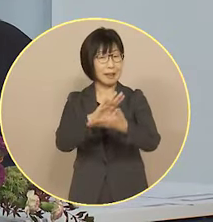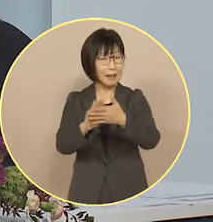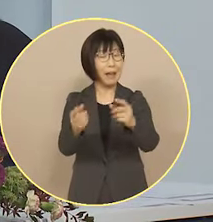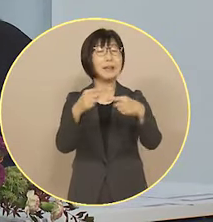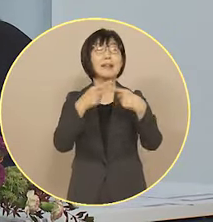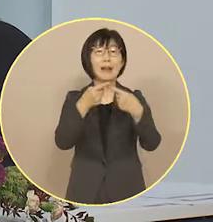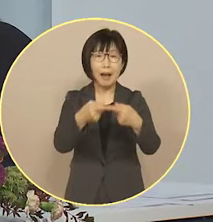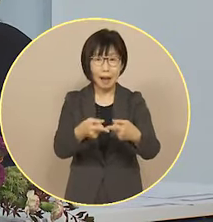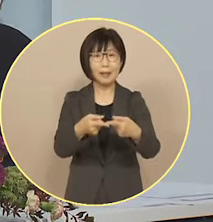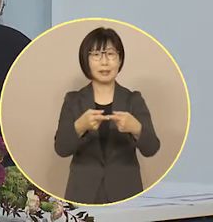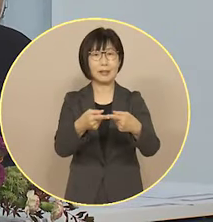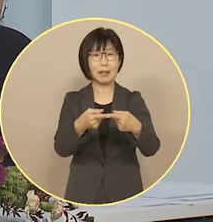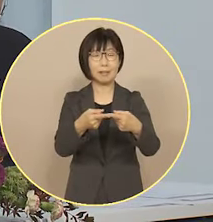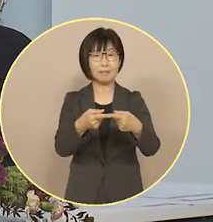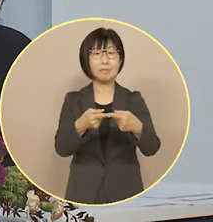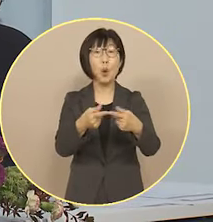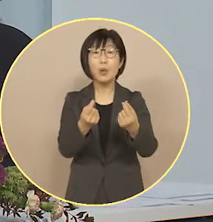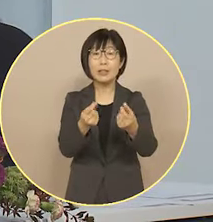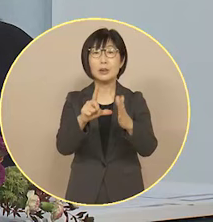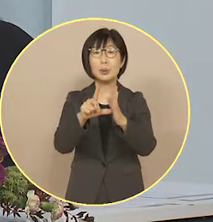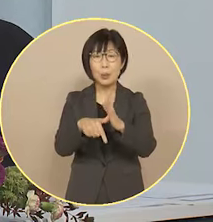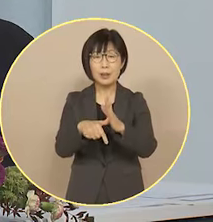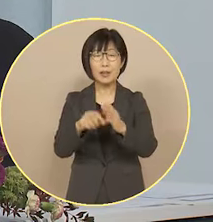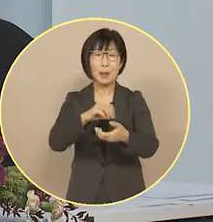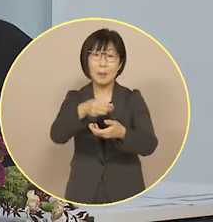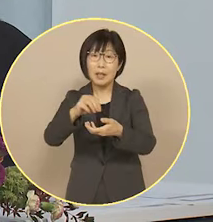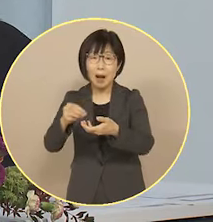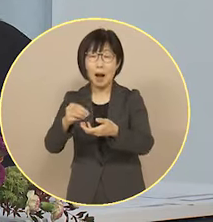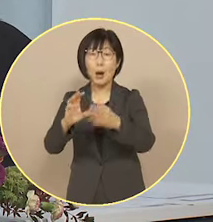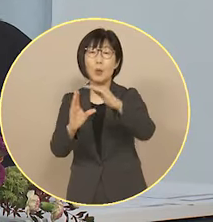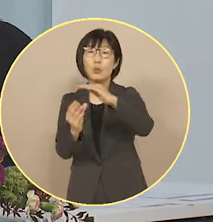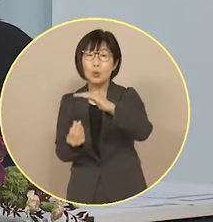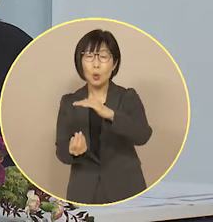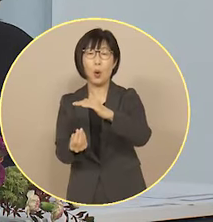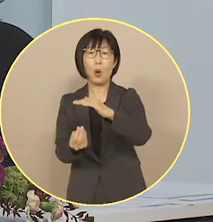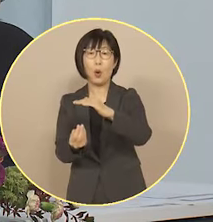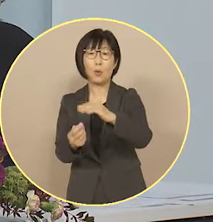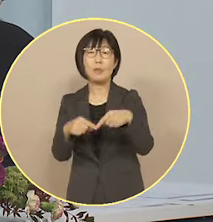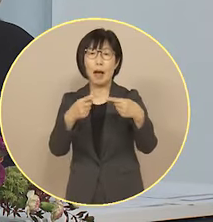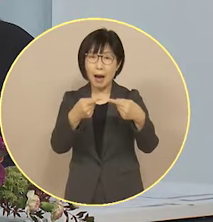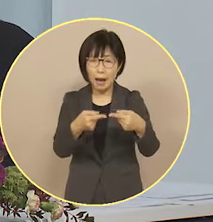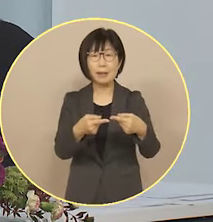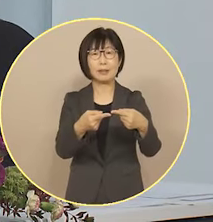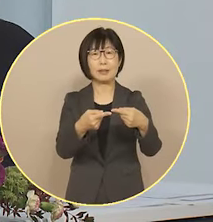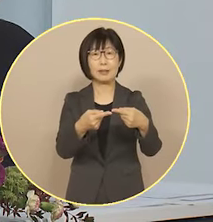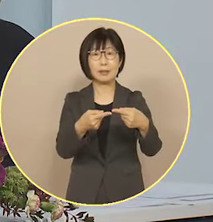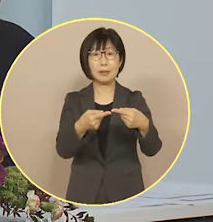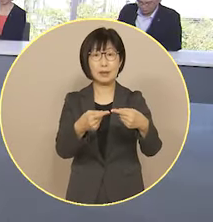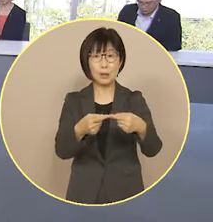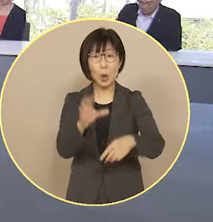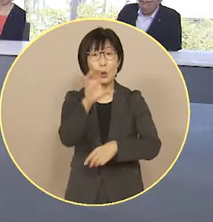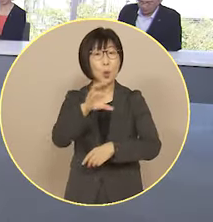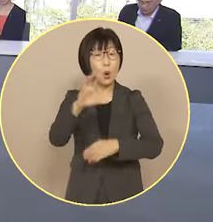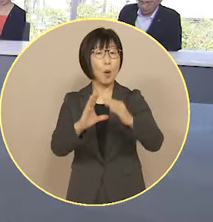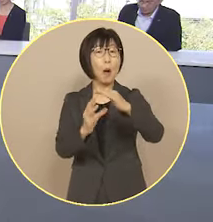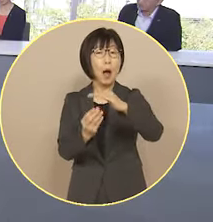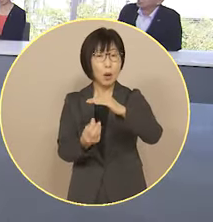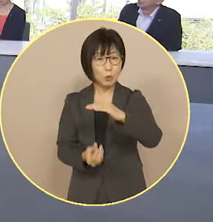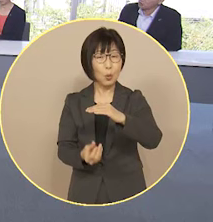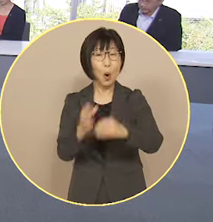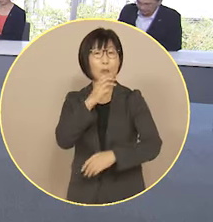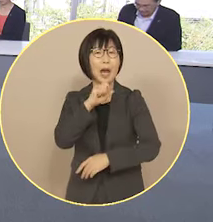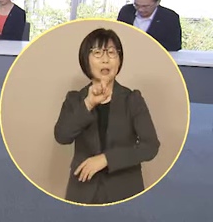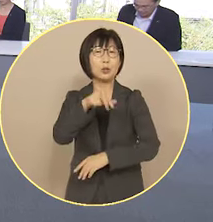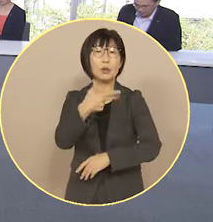が岡山県に導入されましたみか路地武道も同じ年に導入され欧州武道ヨーロッパの武道は